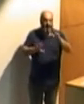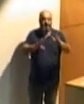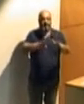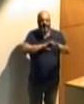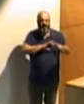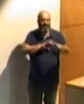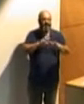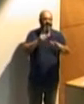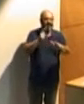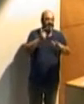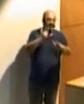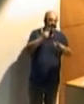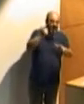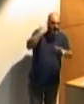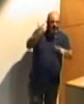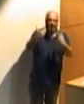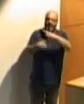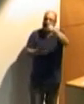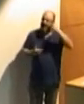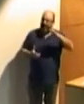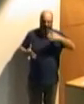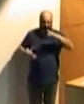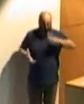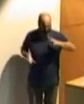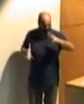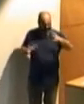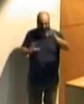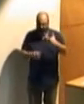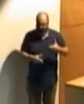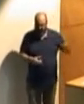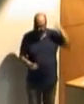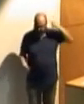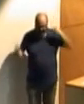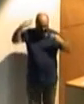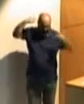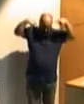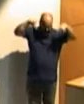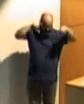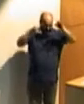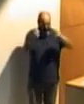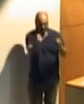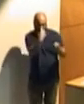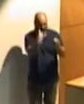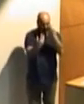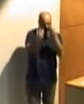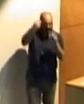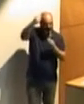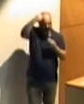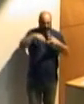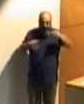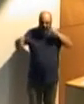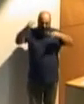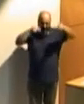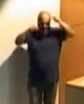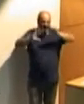un petit peu vous savez ce que ça qu on pose quand on pense en humain avec tous et bip bip toutes ces capteurs et